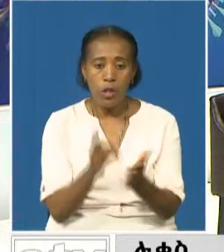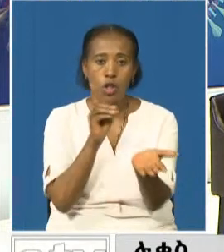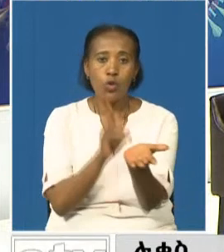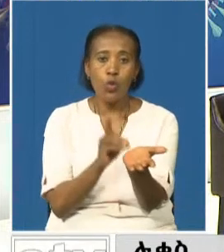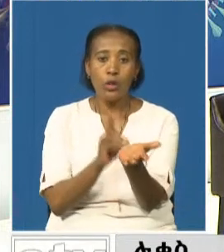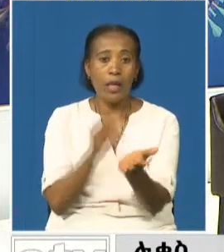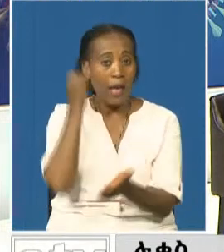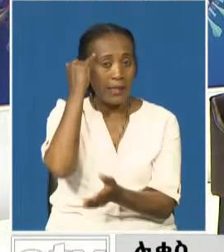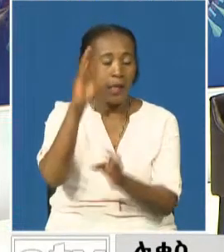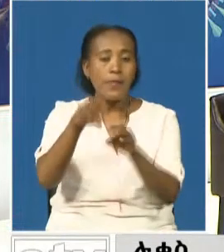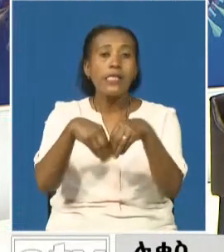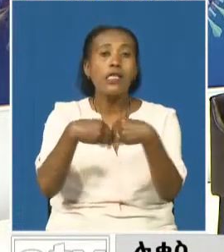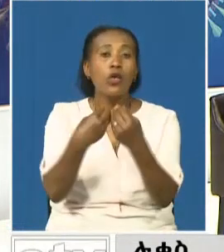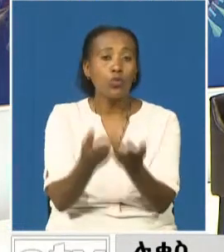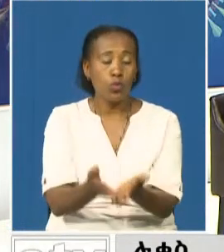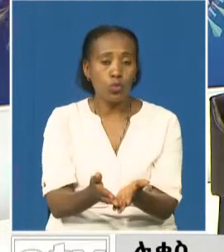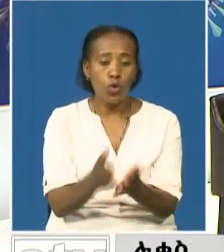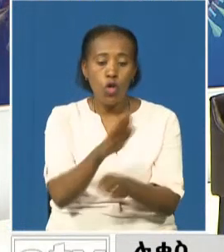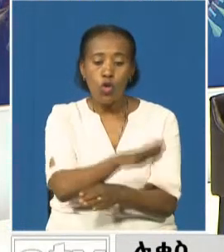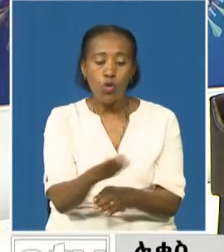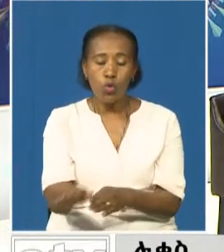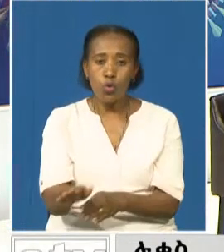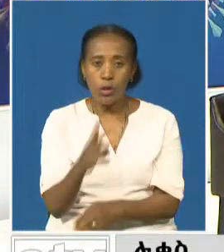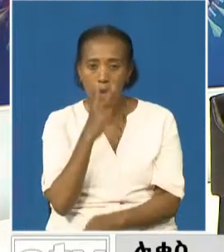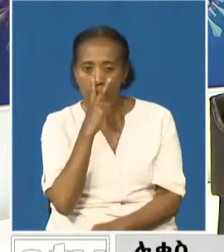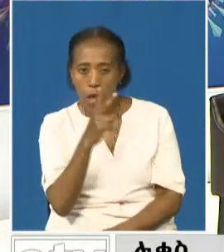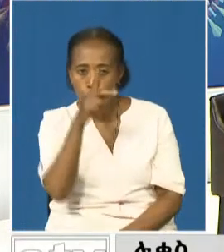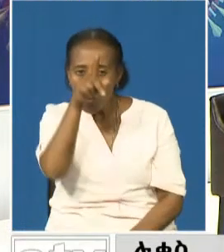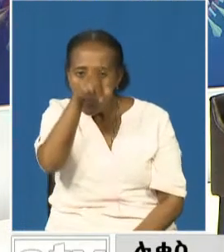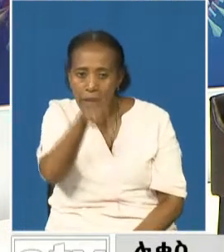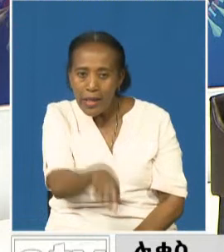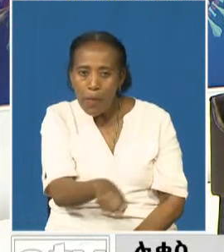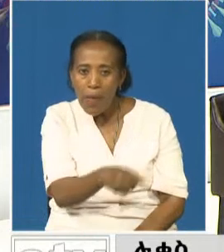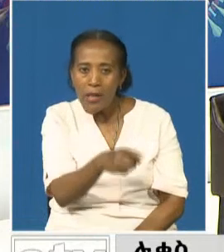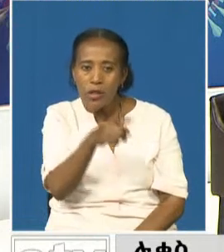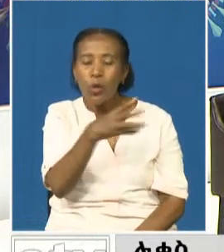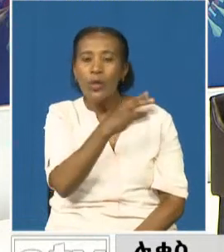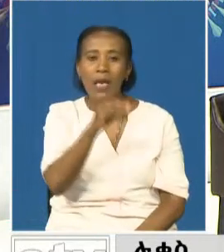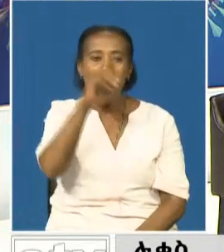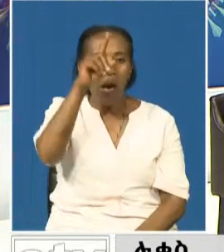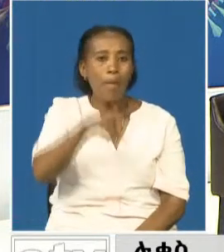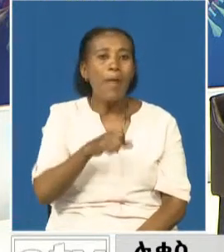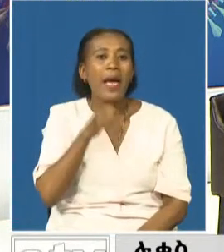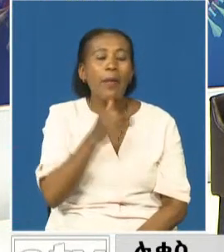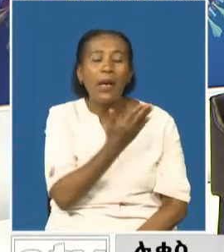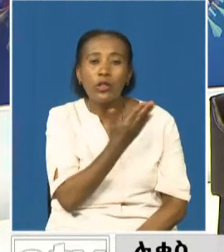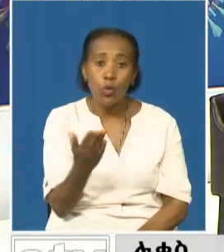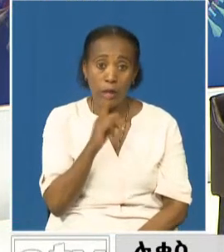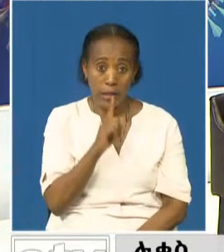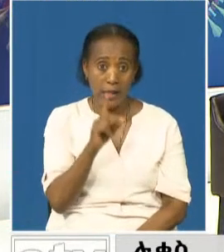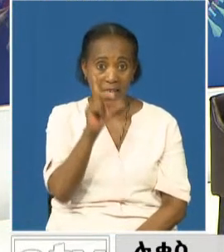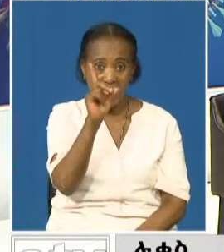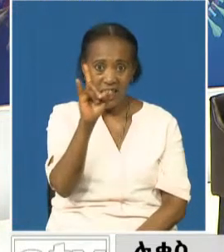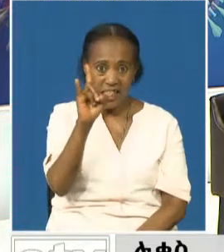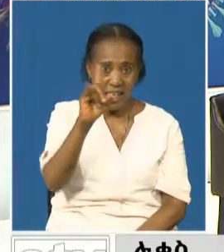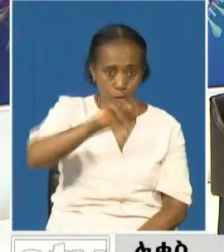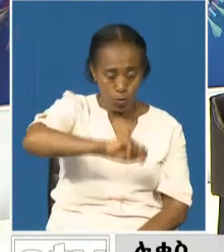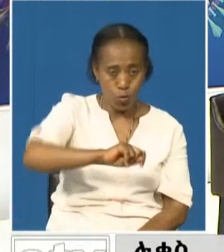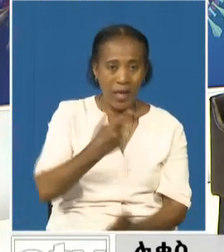ዶክተር ሐሳብ ሲሰጡ ልጆች ላያቸው የሚገባቸውና የማይገባቸውን ነገሮች ይዘትን በተመለከተ